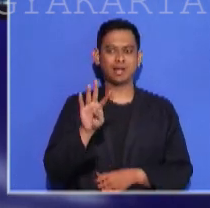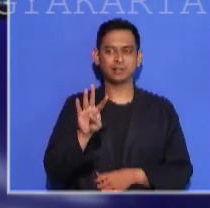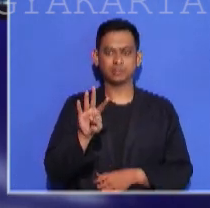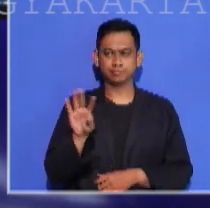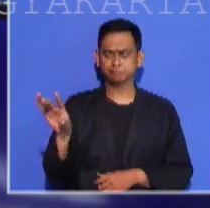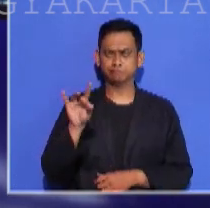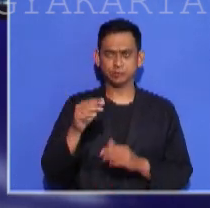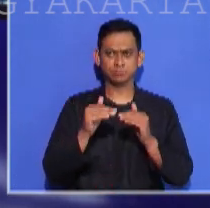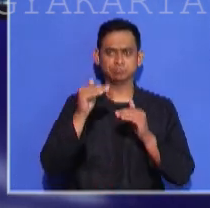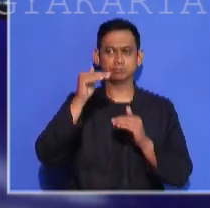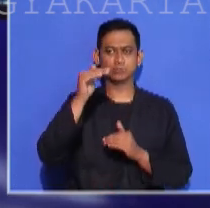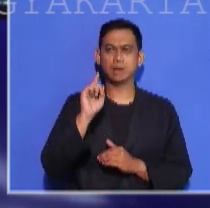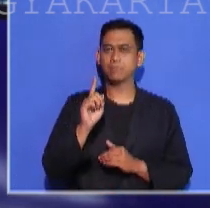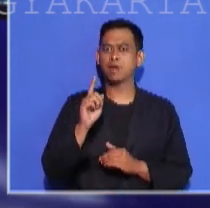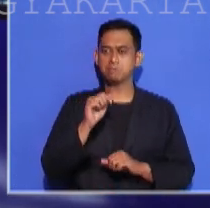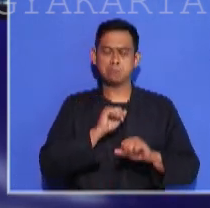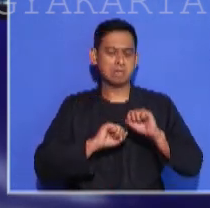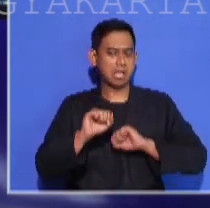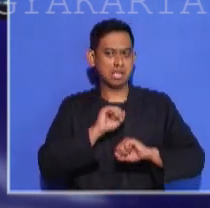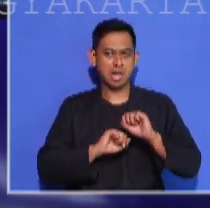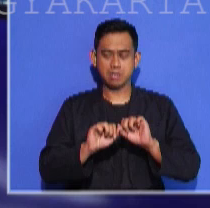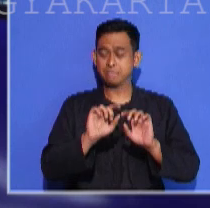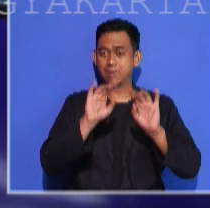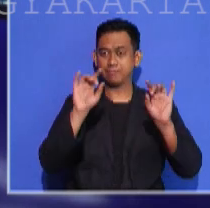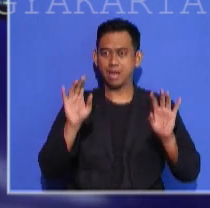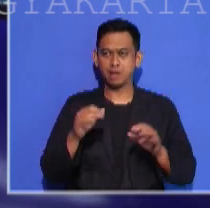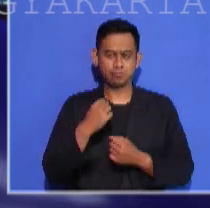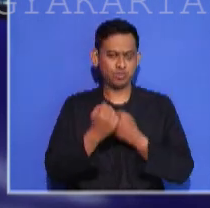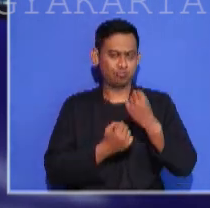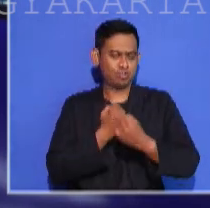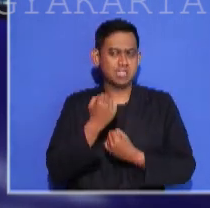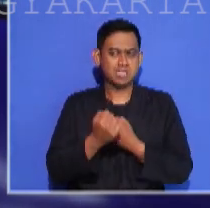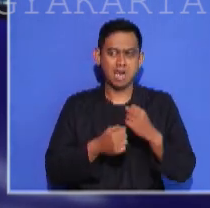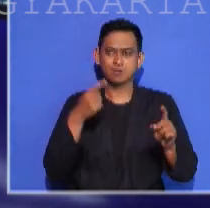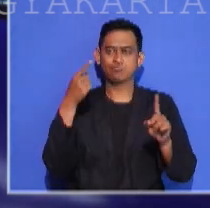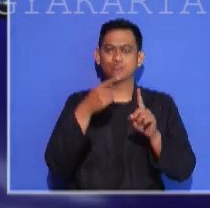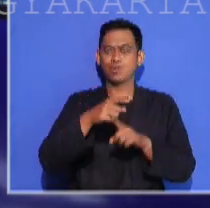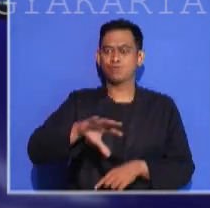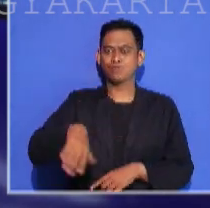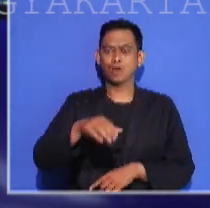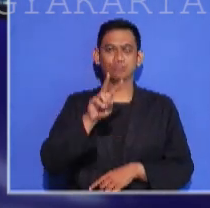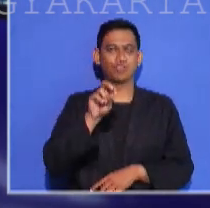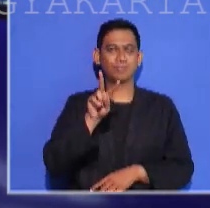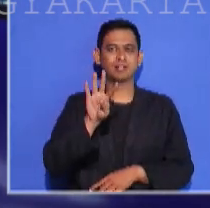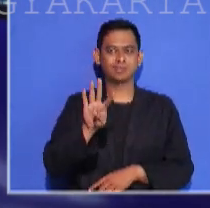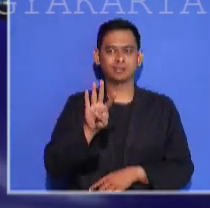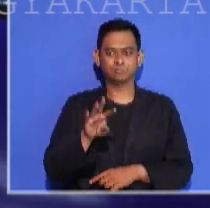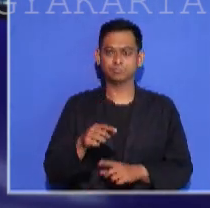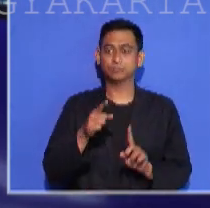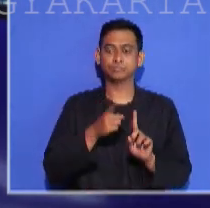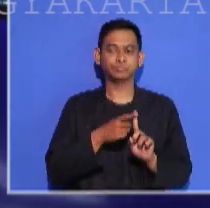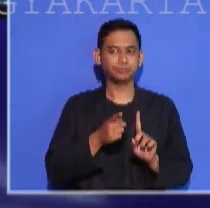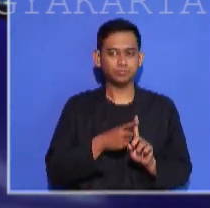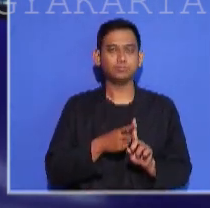ini diupayakan melalui berbagai kegiatan yang terus dilakukan jelang pencoblosan Pilkada 2024. Di antaranya kegiatan